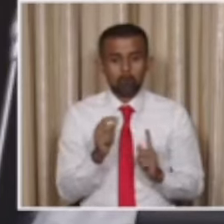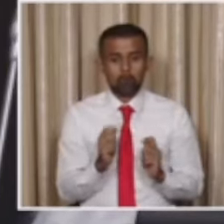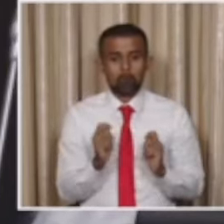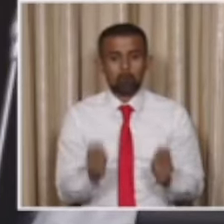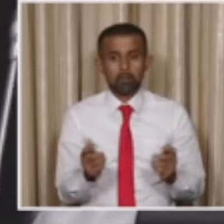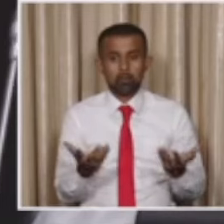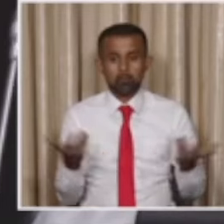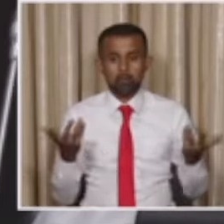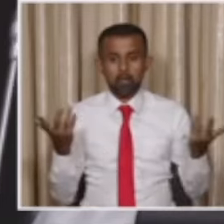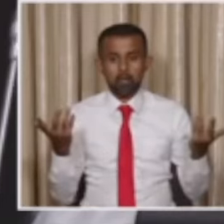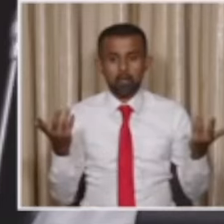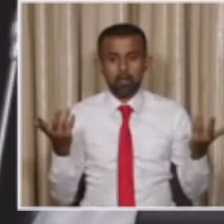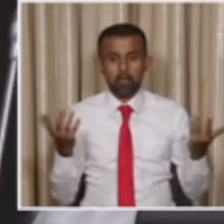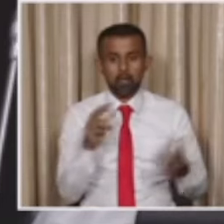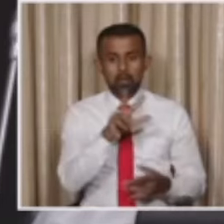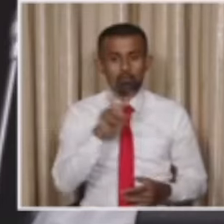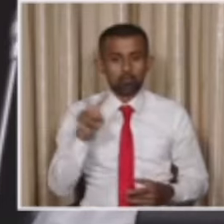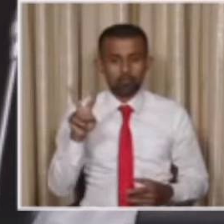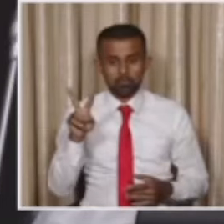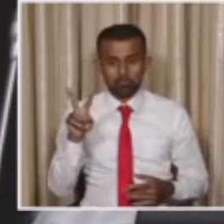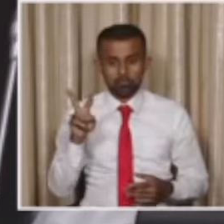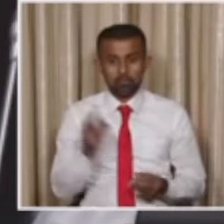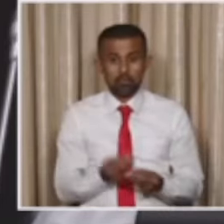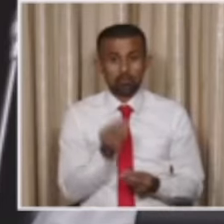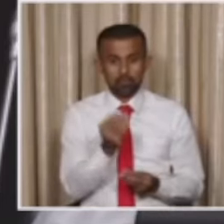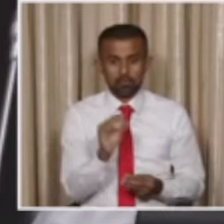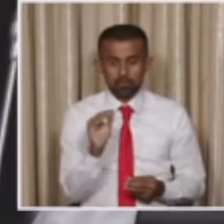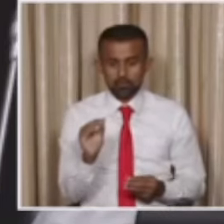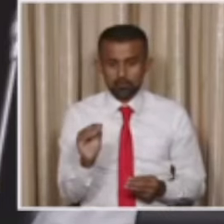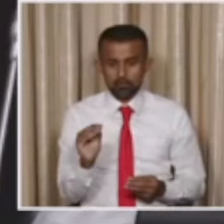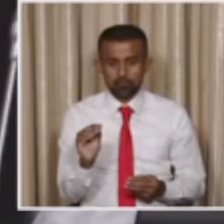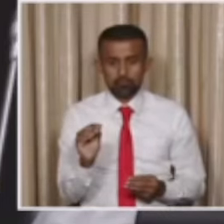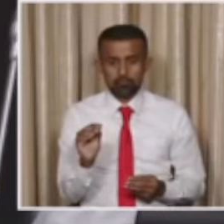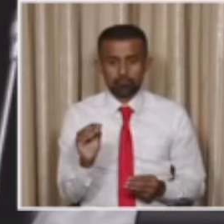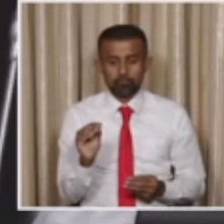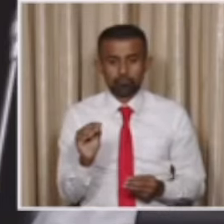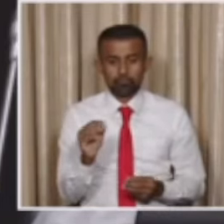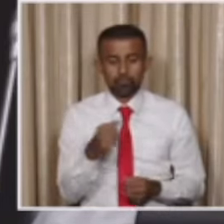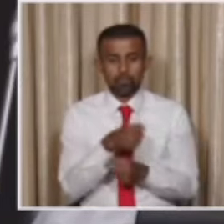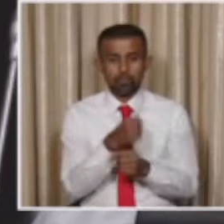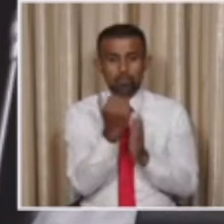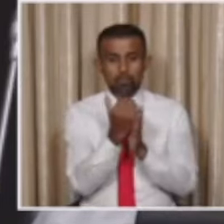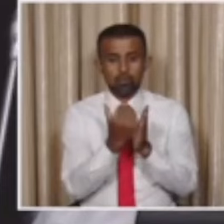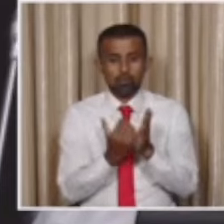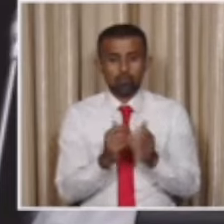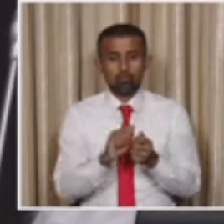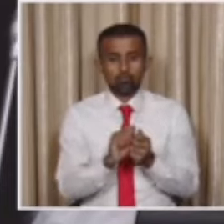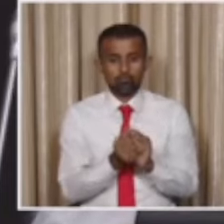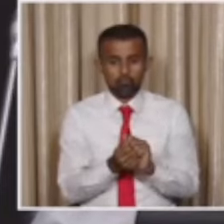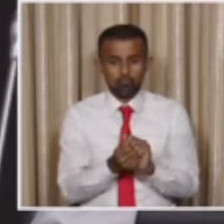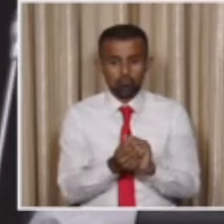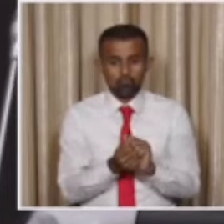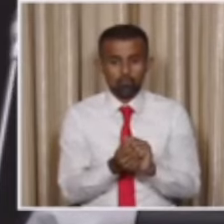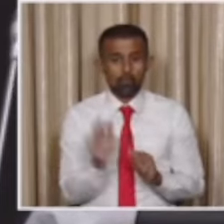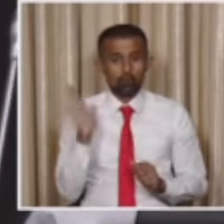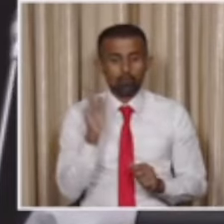බෑ. 82 ඒක ගේනවා වුණත් ඒක ආණ්ඩු ක්‍රම විවස්ථාව සංශෝධනයක් කියලා විශේෂයෙන්